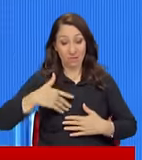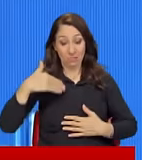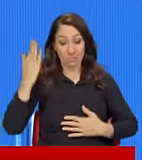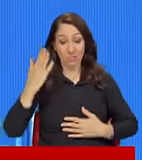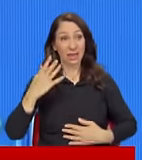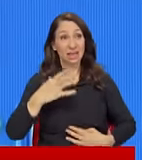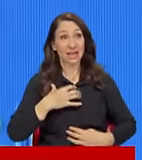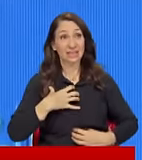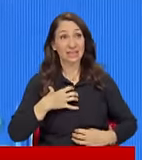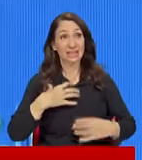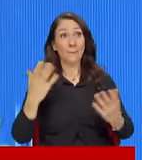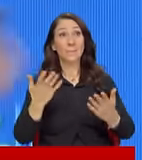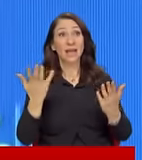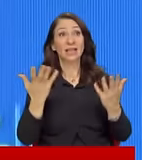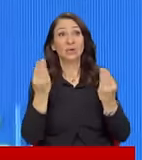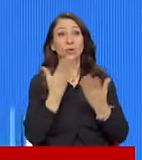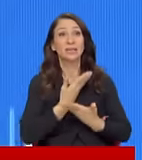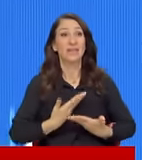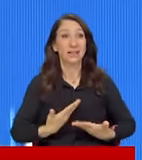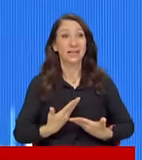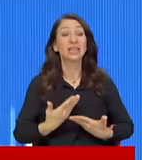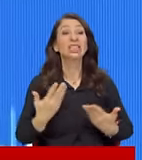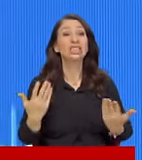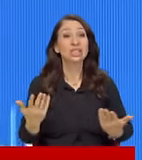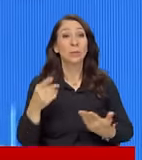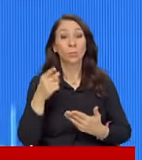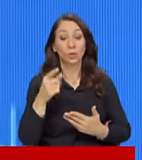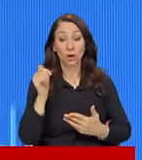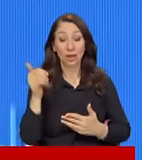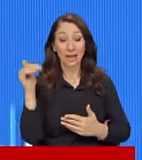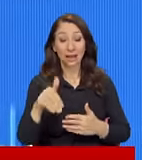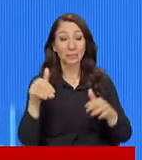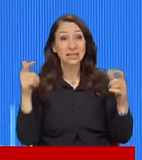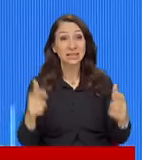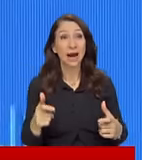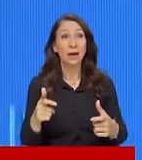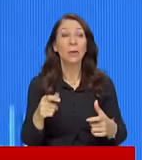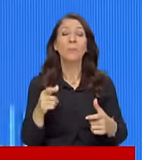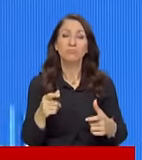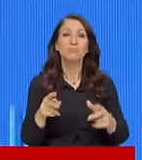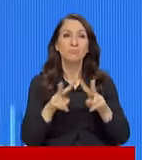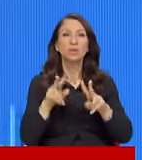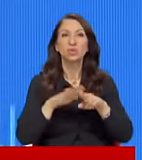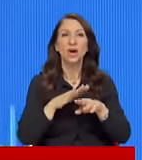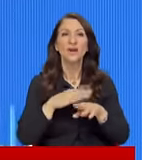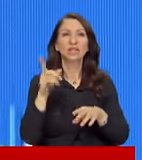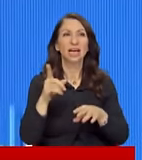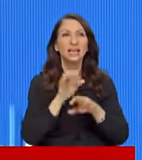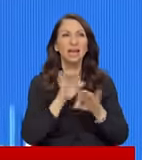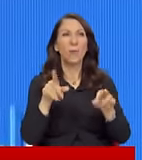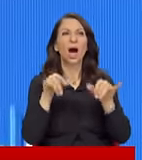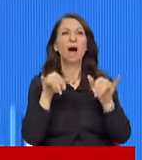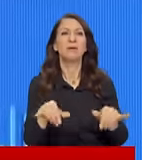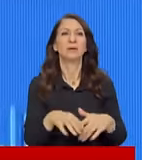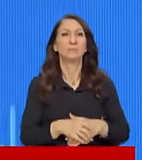efendisinin kendisinden bile daha çok sever. İşte bugün geldiğimiz noktada Mansur Yavaş da tam